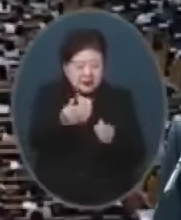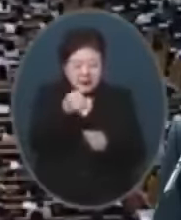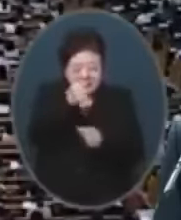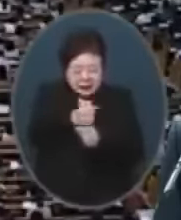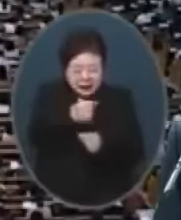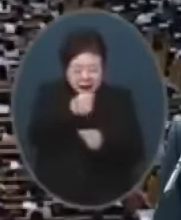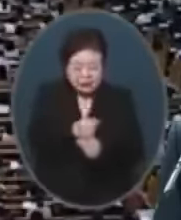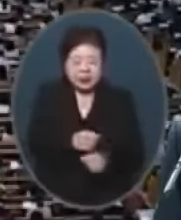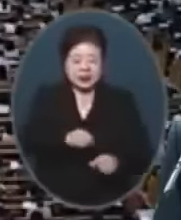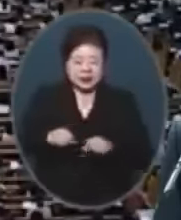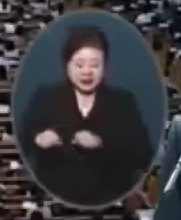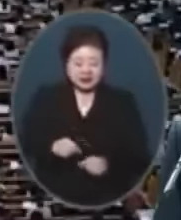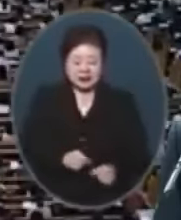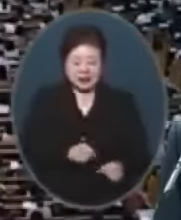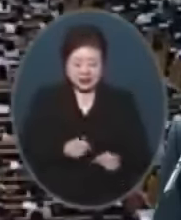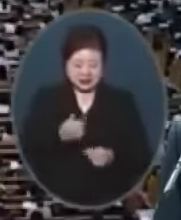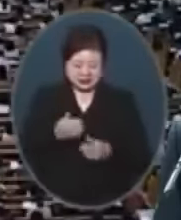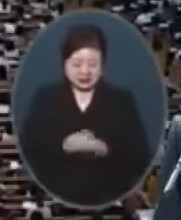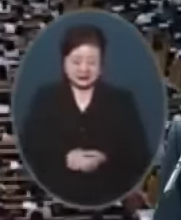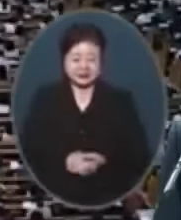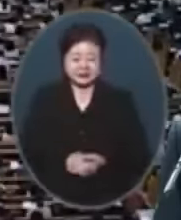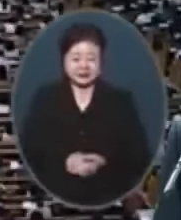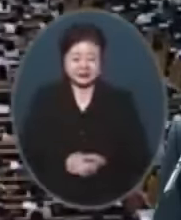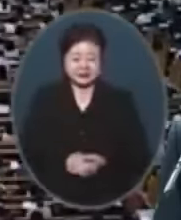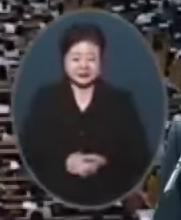창조의 역사를 행하시는 것입니다.